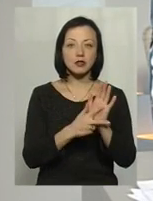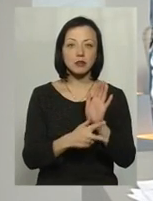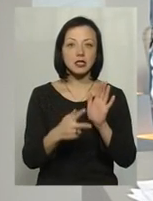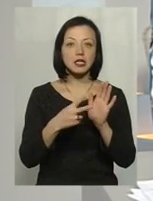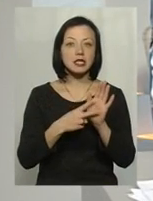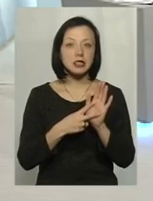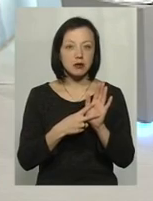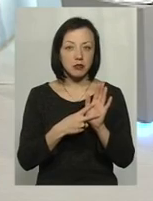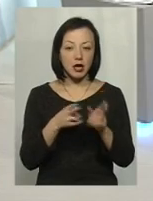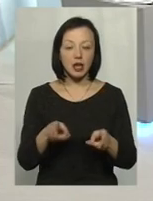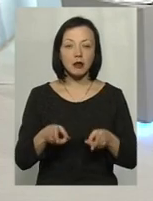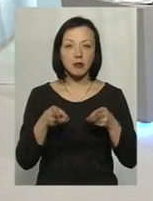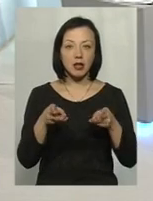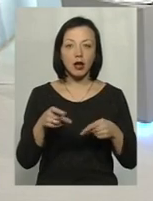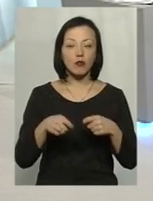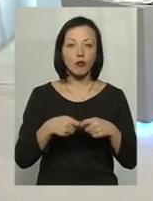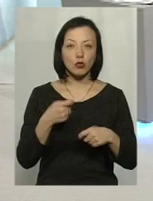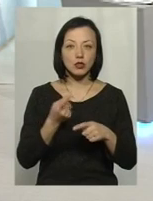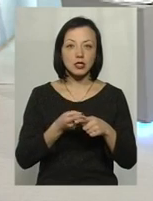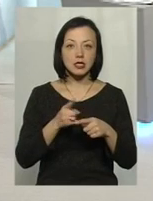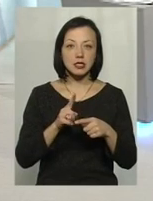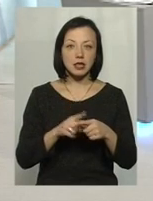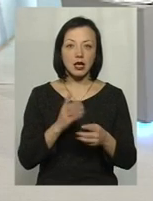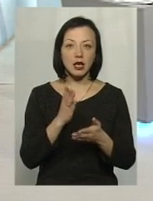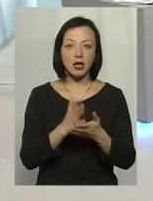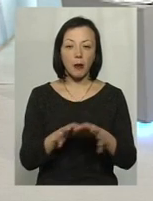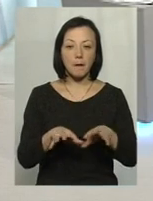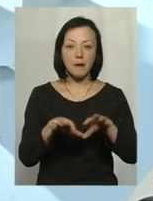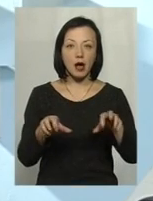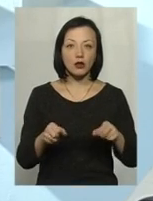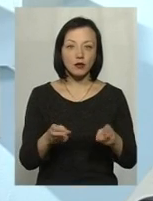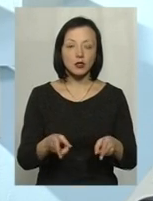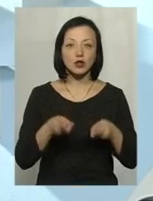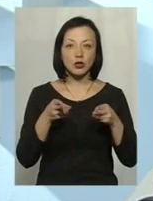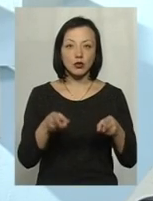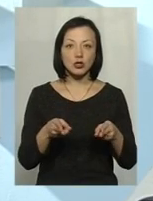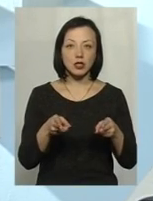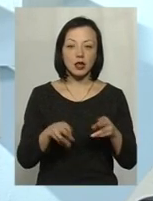8187 кримінальних правопорушень – це є майнові злочини. А саме крадіжки